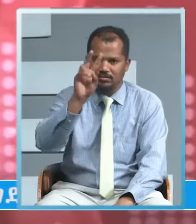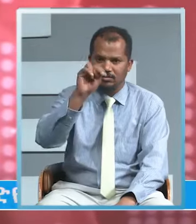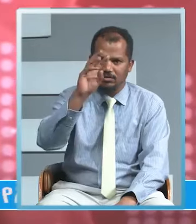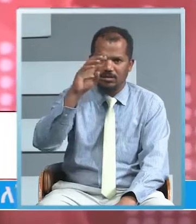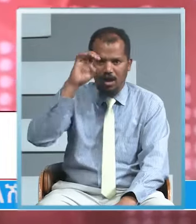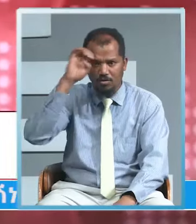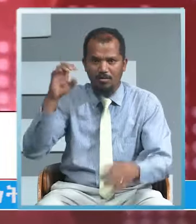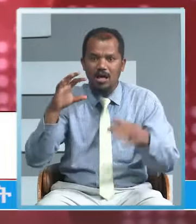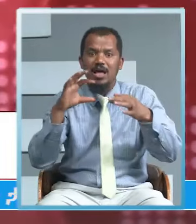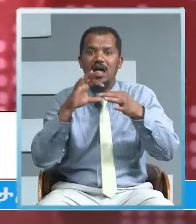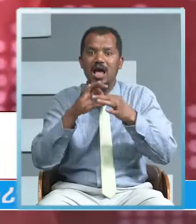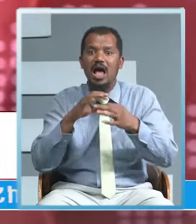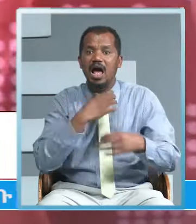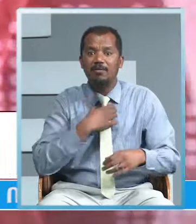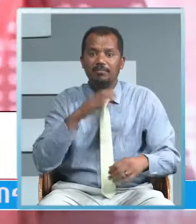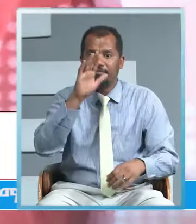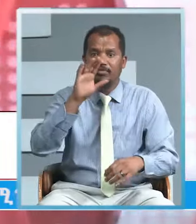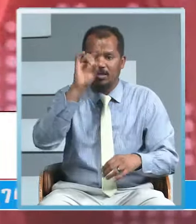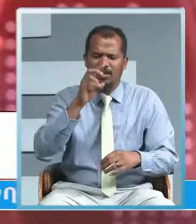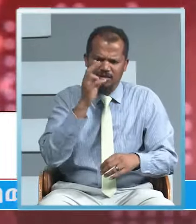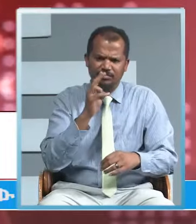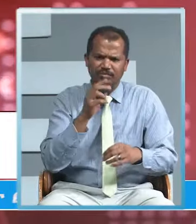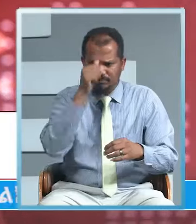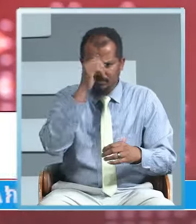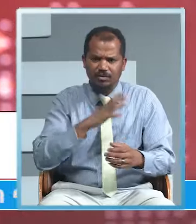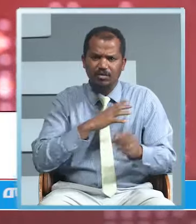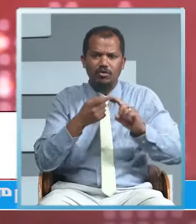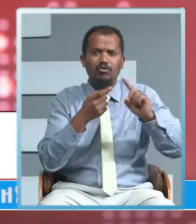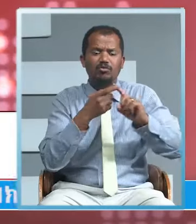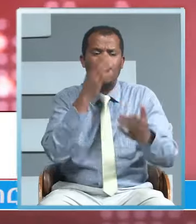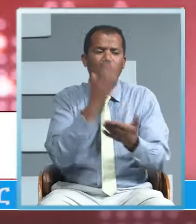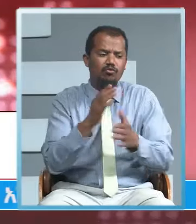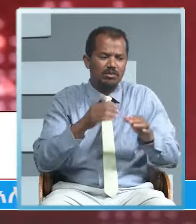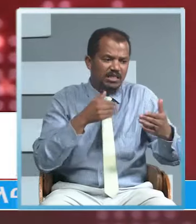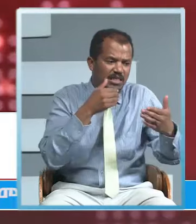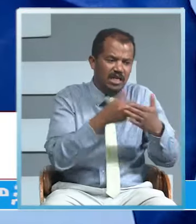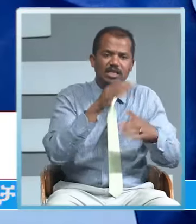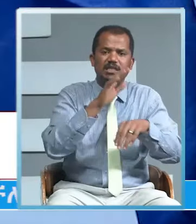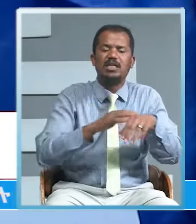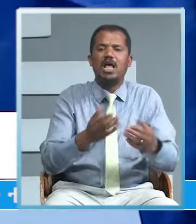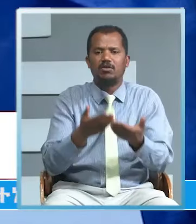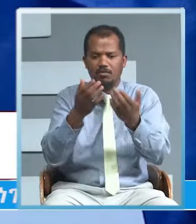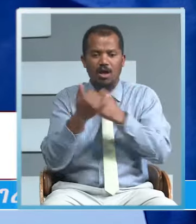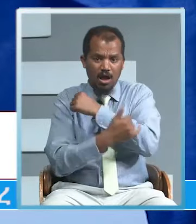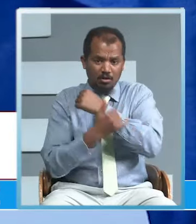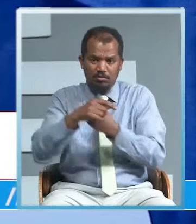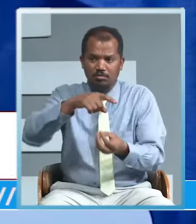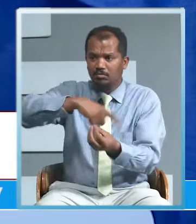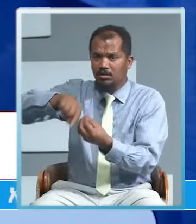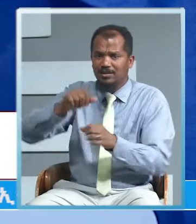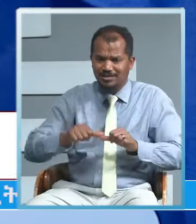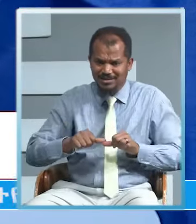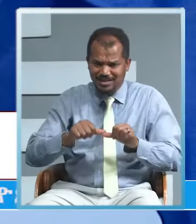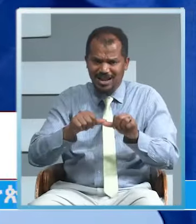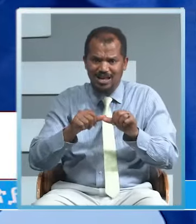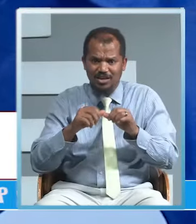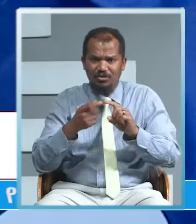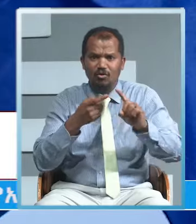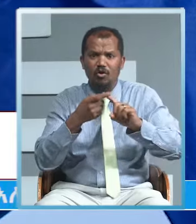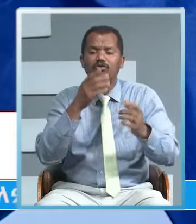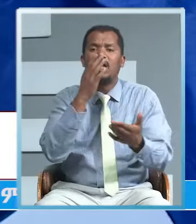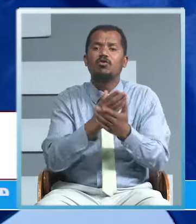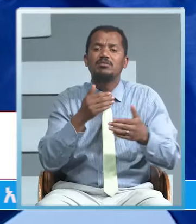26 የአውሮፓ ህብረት አባል ሀገራት በጋዛ አስቸኳይ የሰብአዊ ተኩስ አቁም እንዲደረስ ጥሪ ያቀረቡ። ሀገራቱ በአካባቢው ዘላቂ ተኩስ